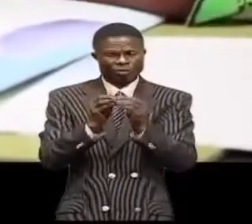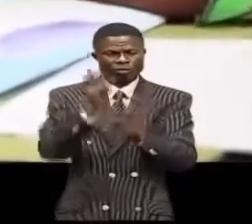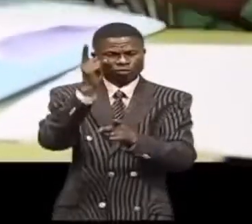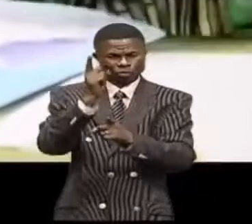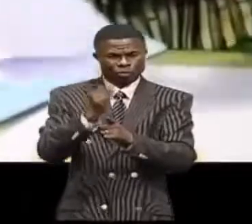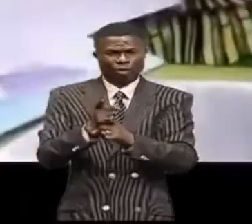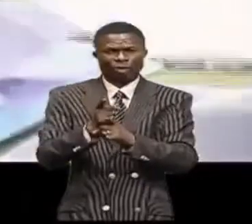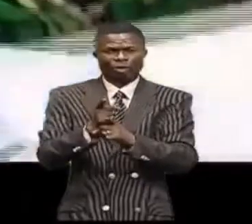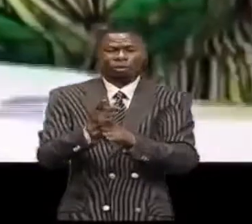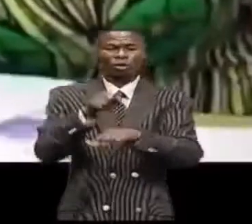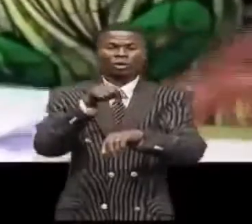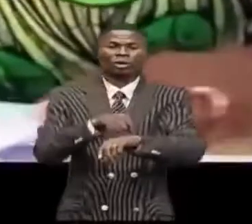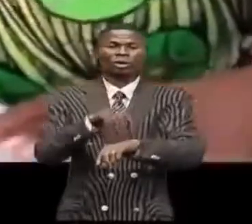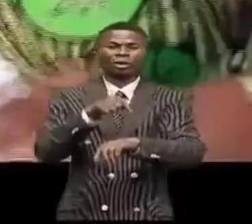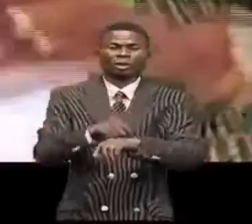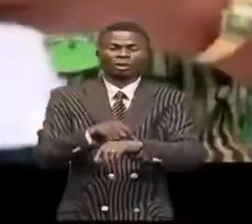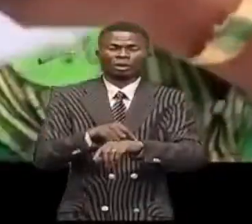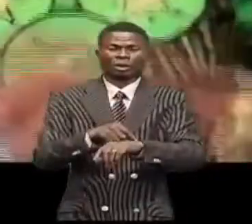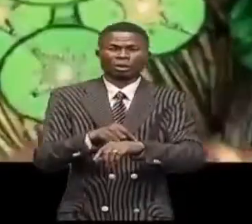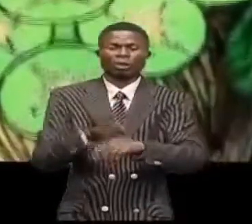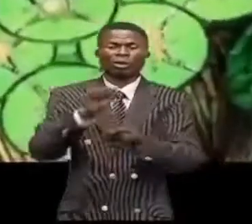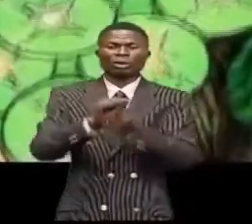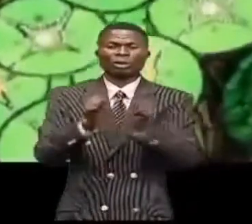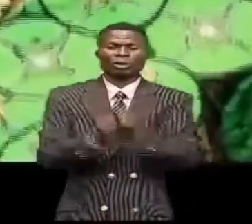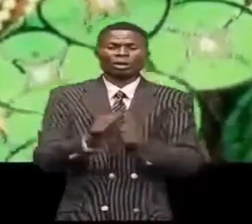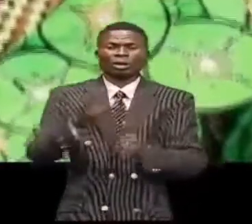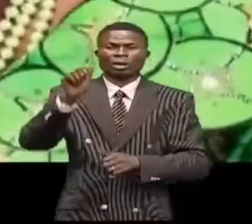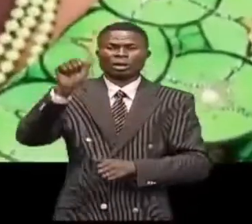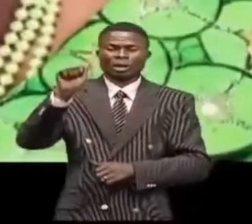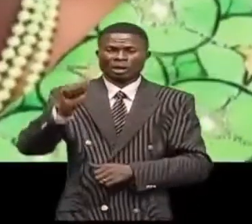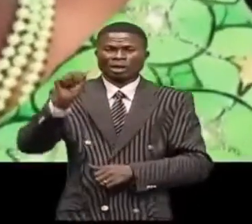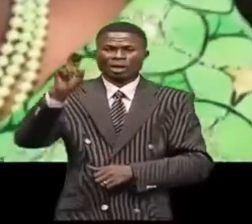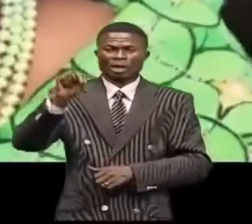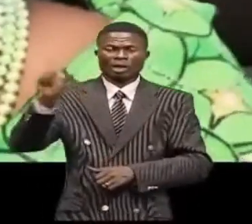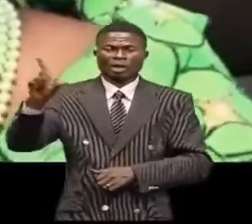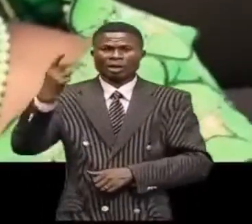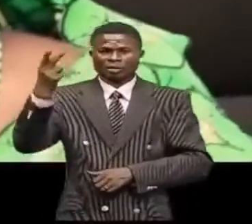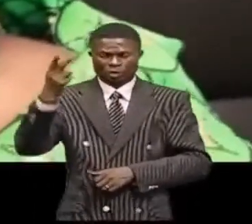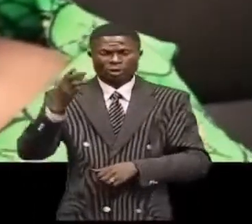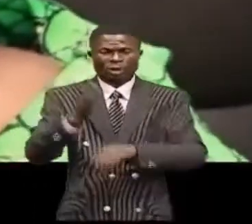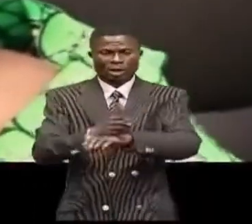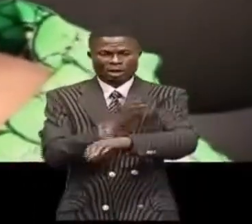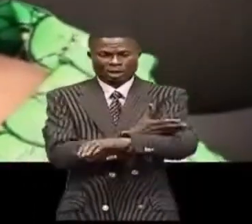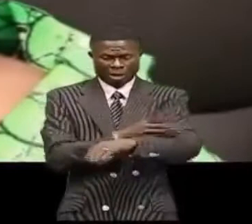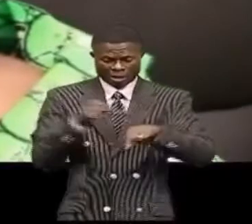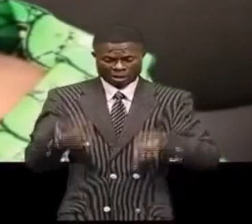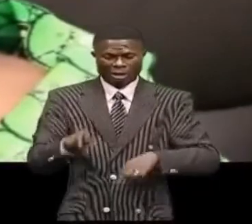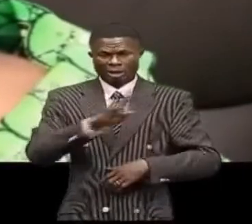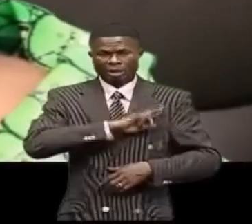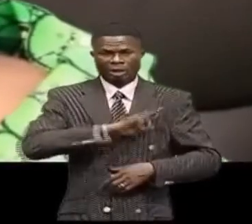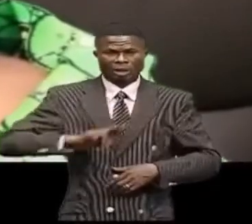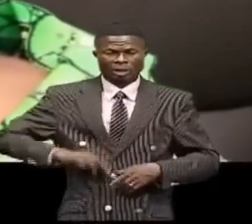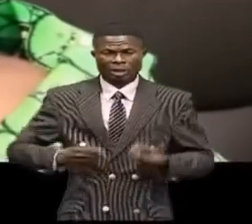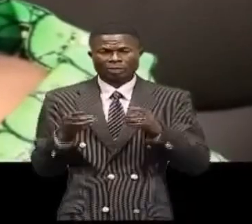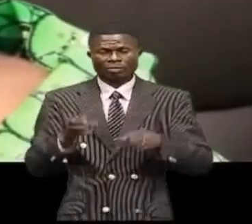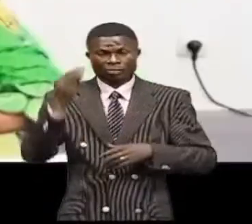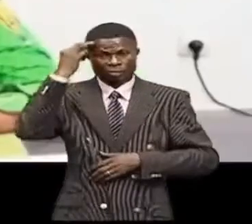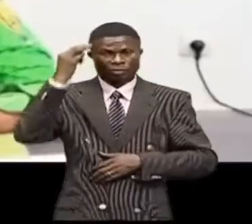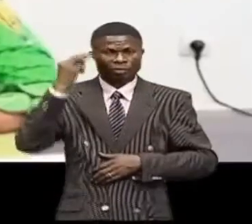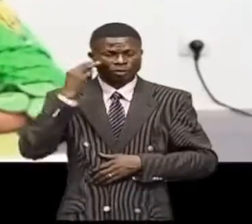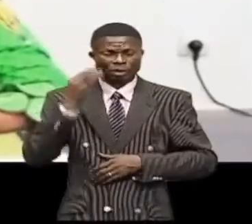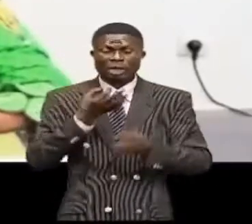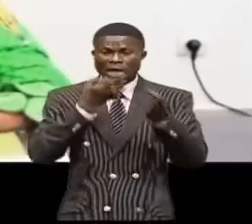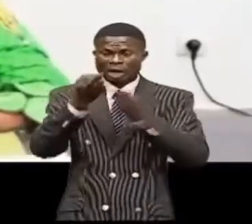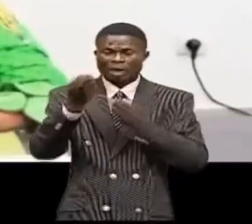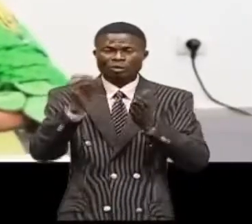nommé au moment où l'arrimage au LMD s'est fait progressivement en République démocratique du Congo. Le ministre a